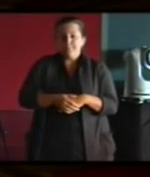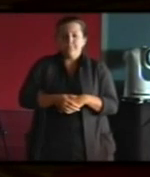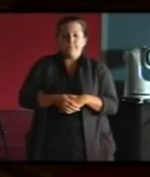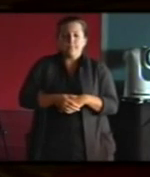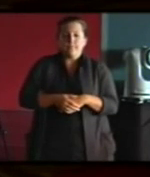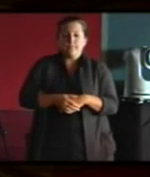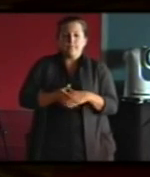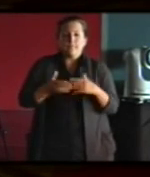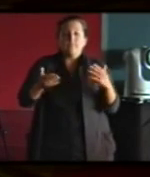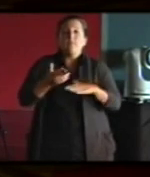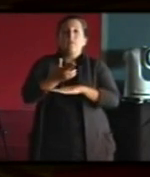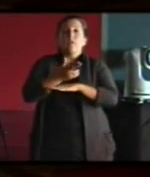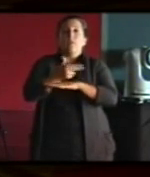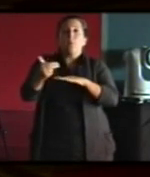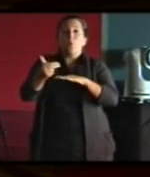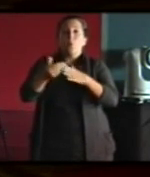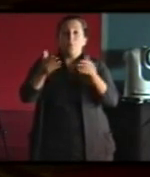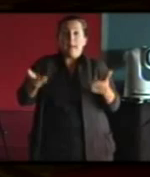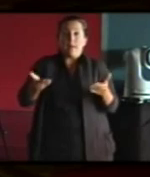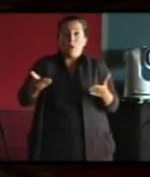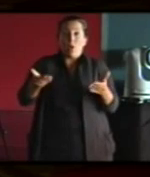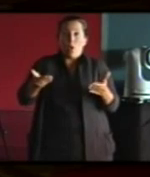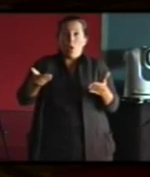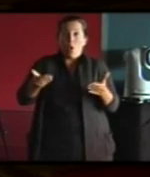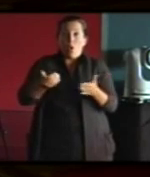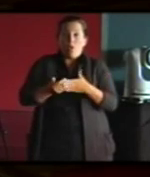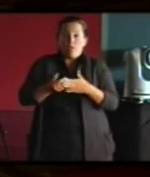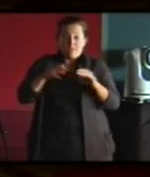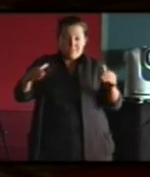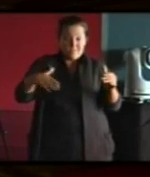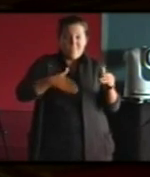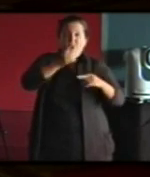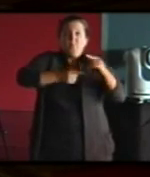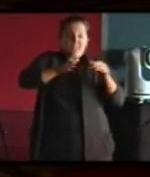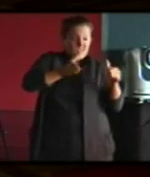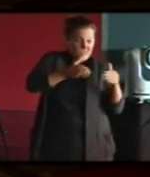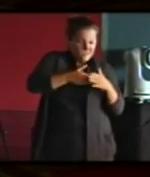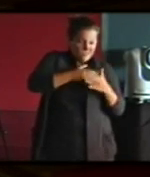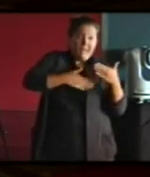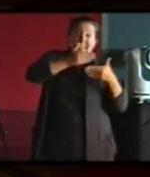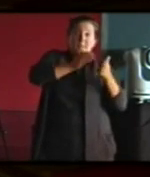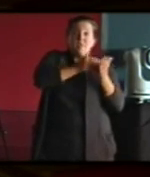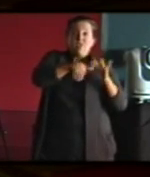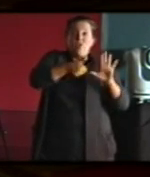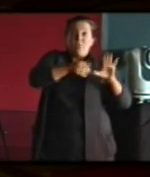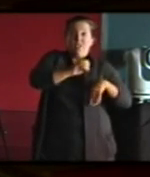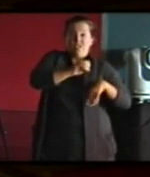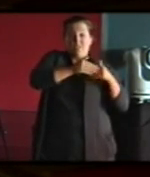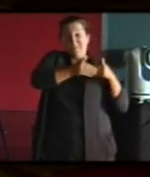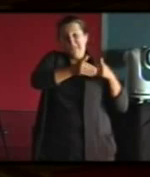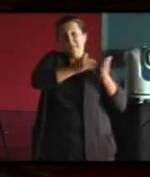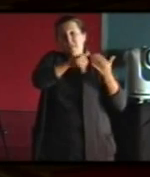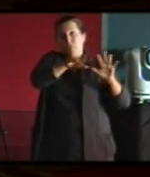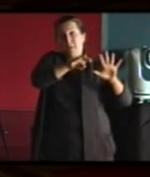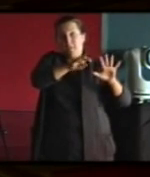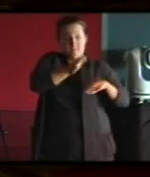qui représente à peu près la moitié de ce qui a été construit du parc. La moitié du parc a été construit à peu près entre 1960 et 1990. Et ce parc est